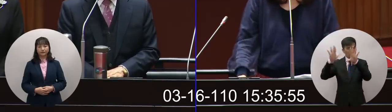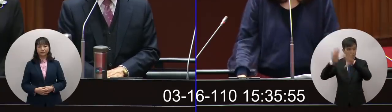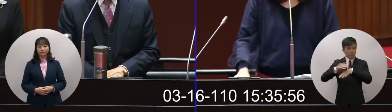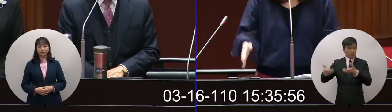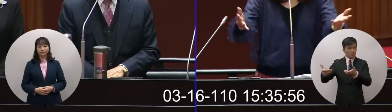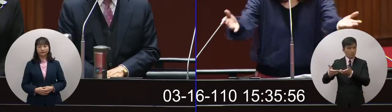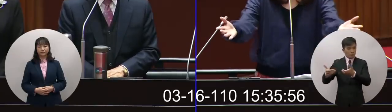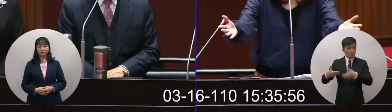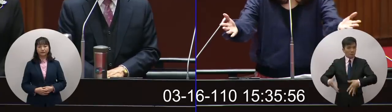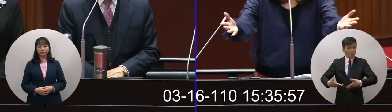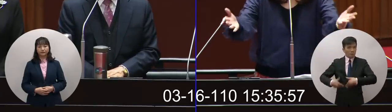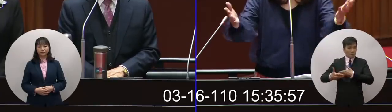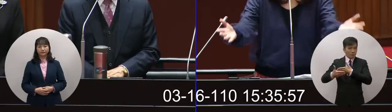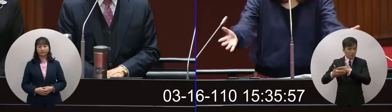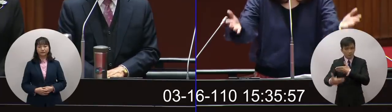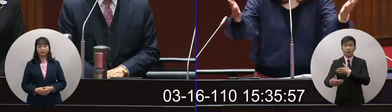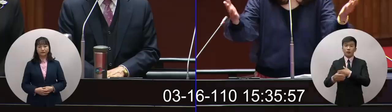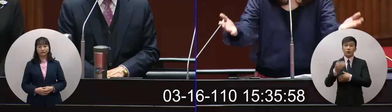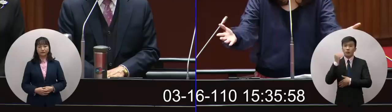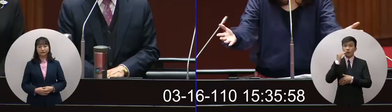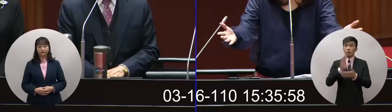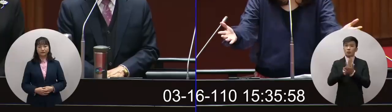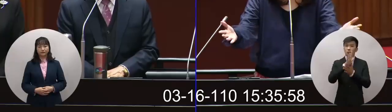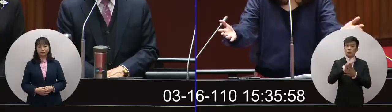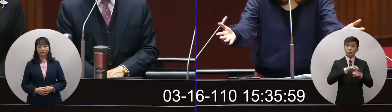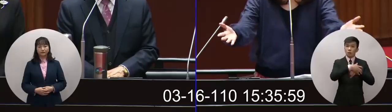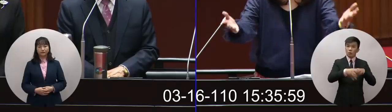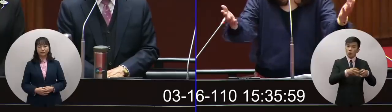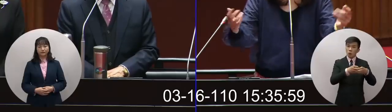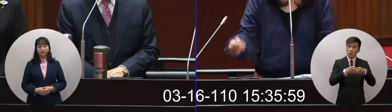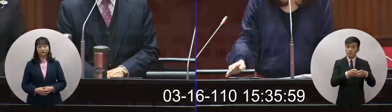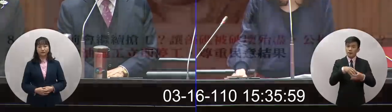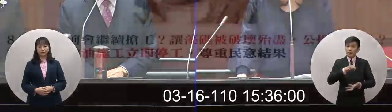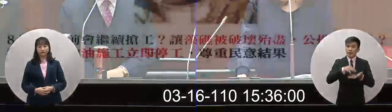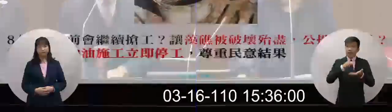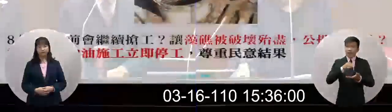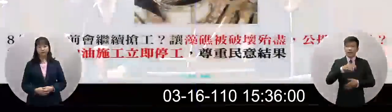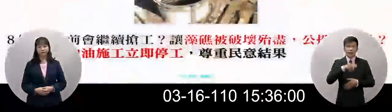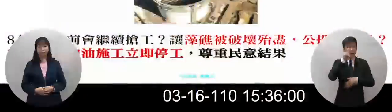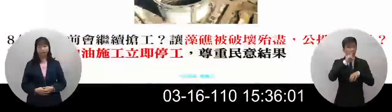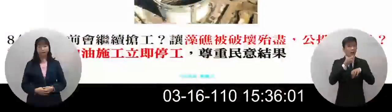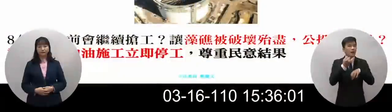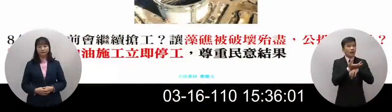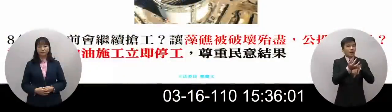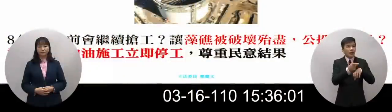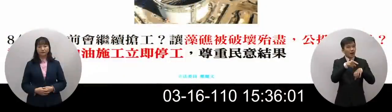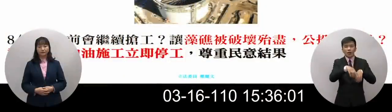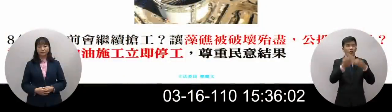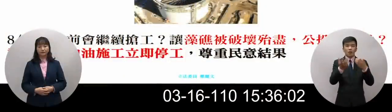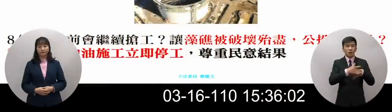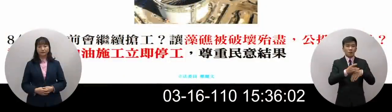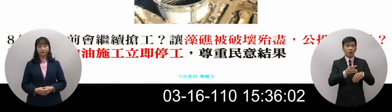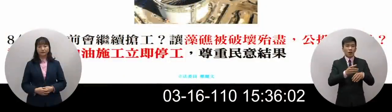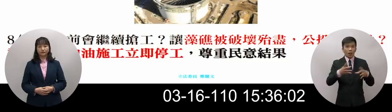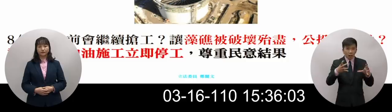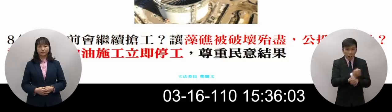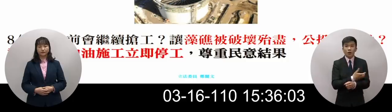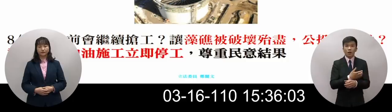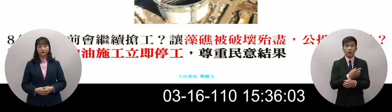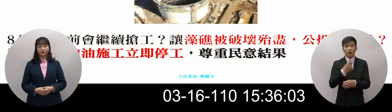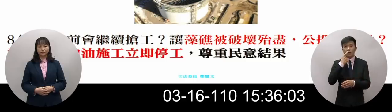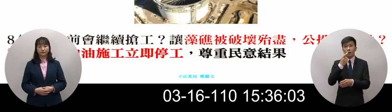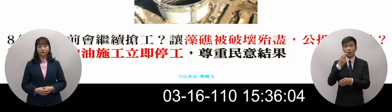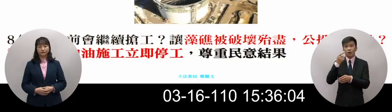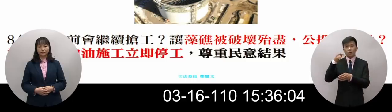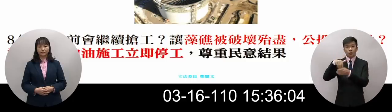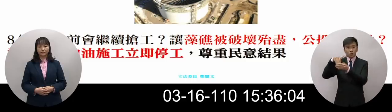工，到时候环团们所担心的藻礁都被破坏殆尽了，投了也是白投。所以我期